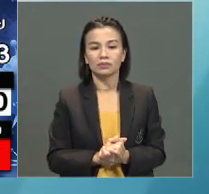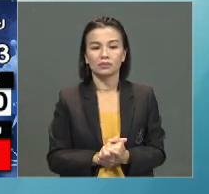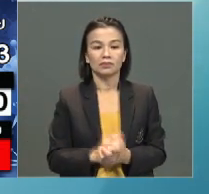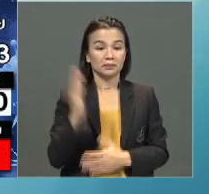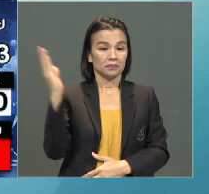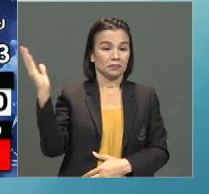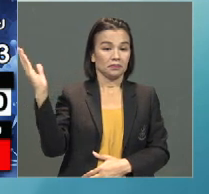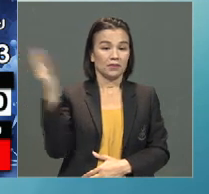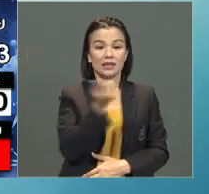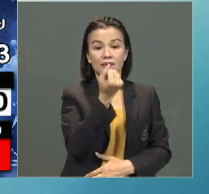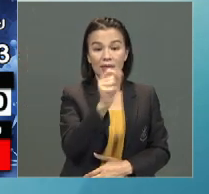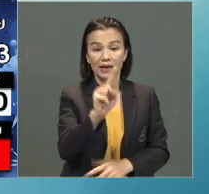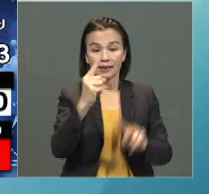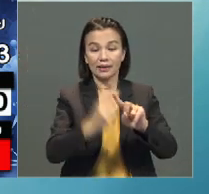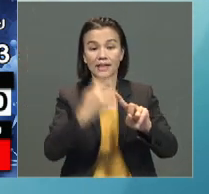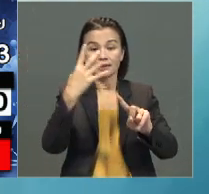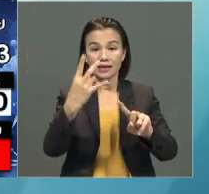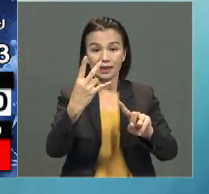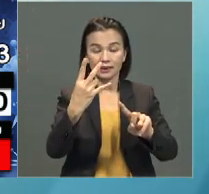ผมเอาตามเอกสารที่ปรากฏบนหน้าจอก่อนนะครับ11